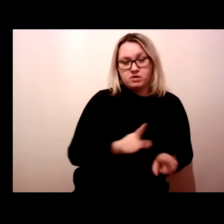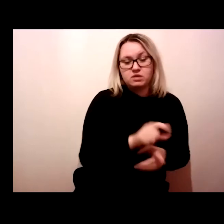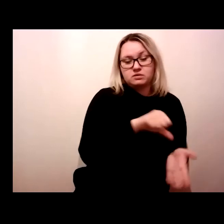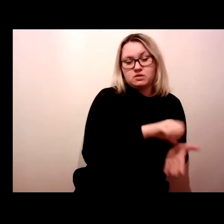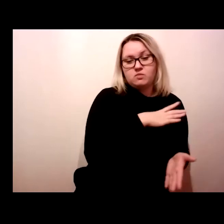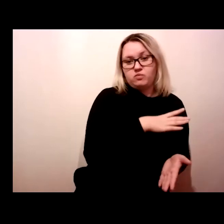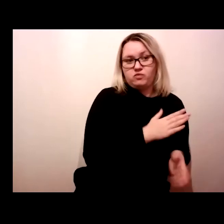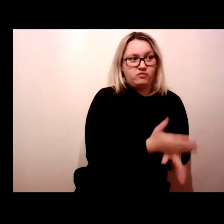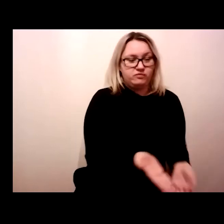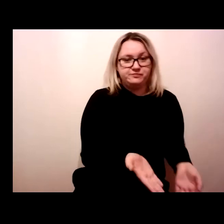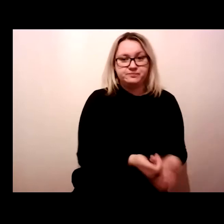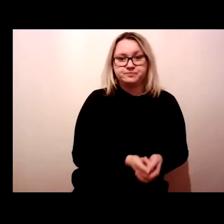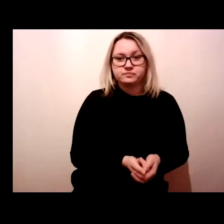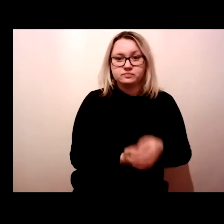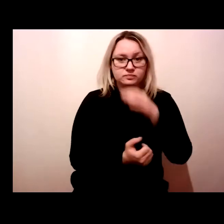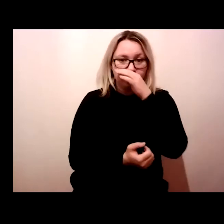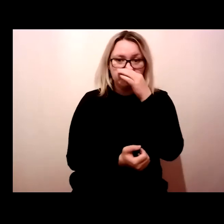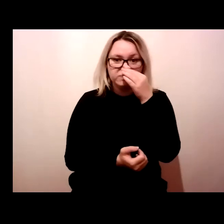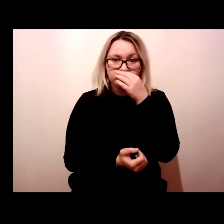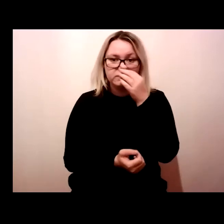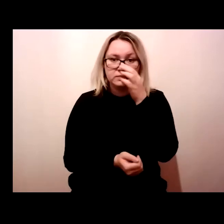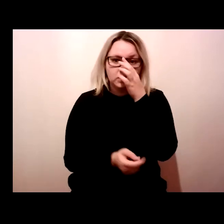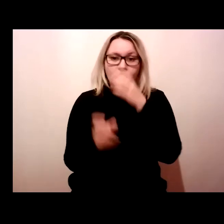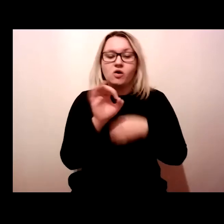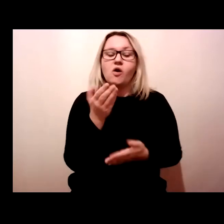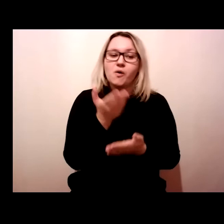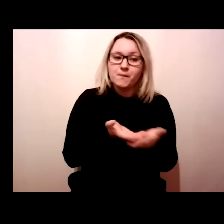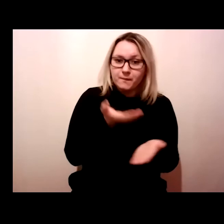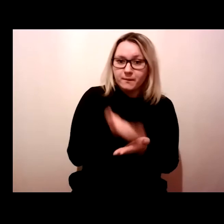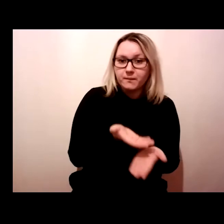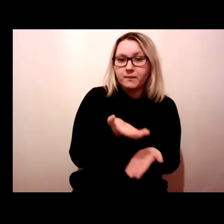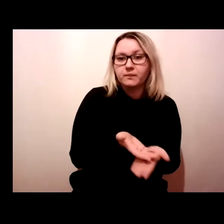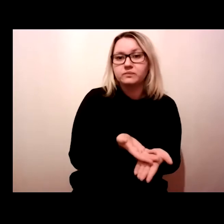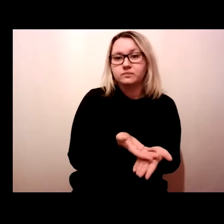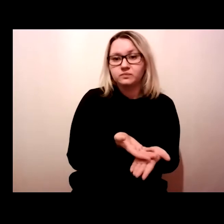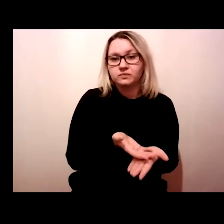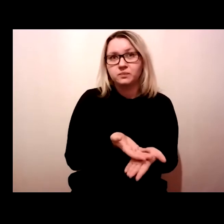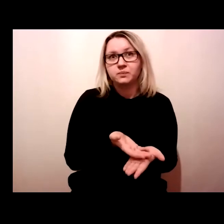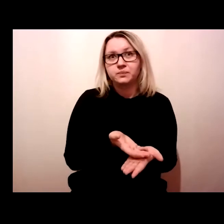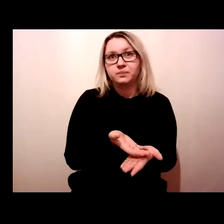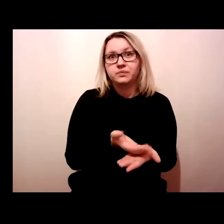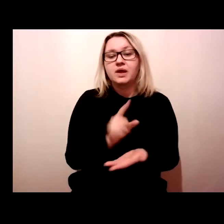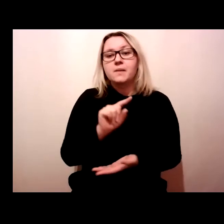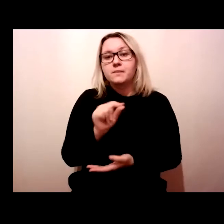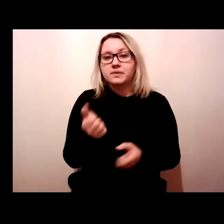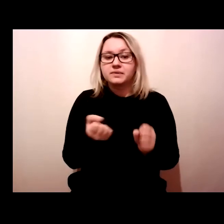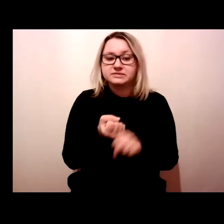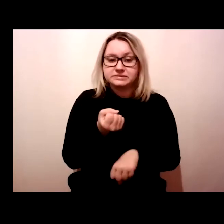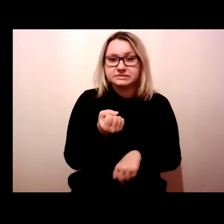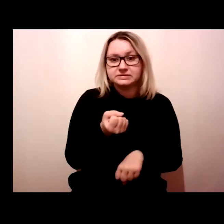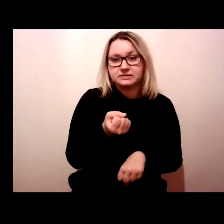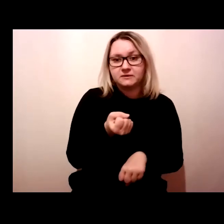prestigious school Tai, o dėl come to patarimų, this tai meeting. visų pirmiausia reikėtų turbūt